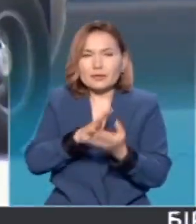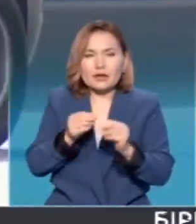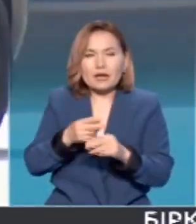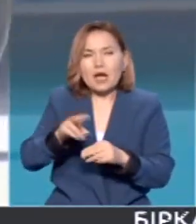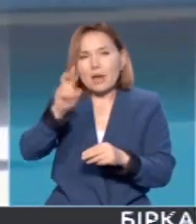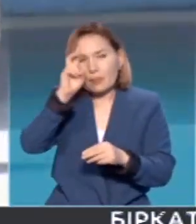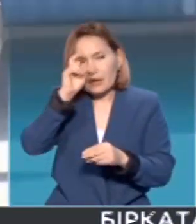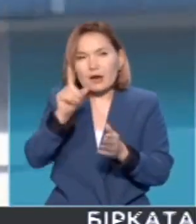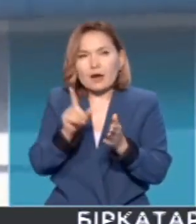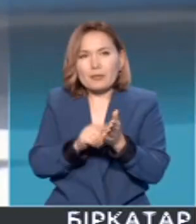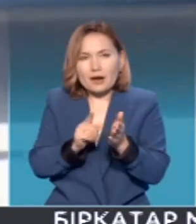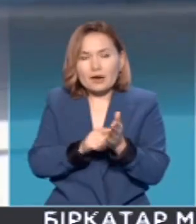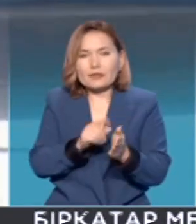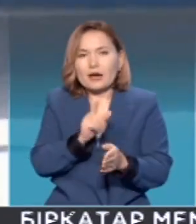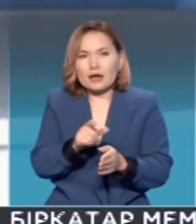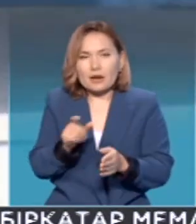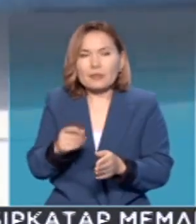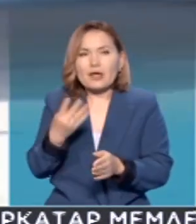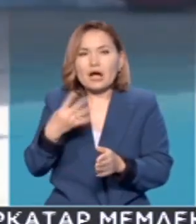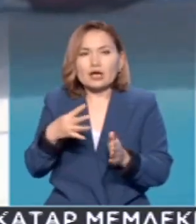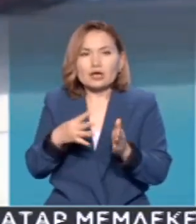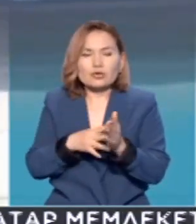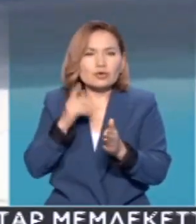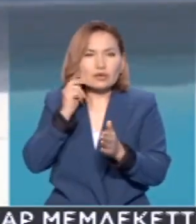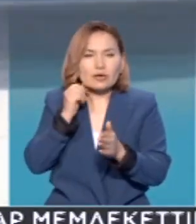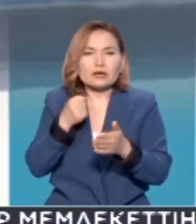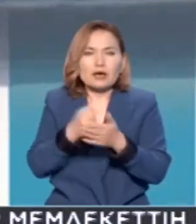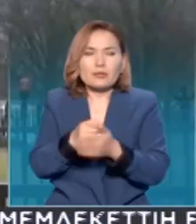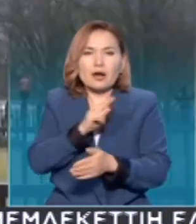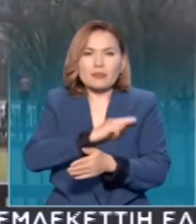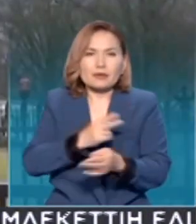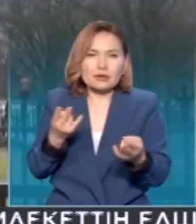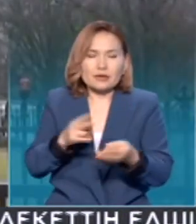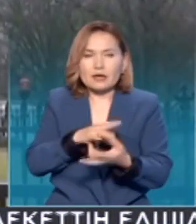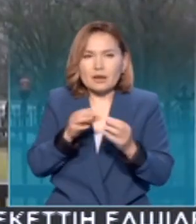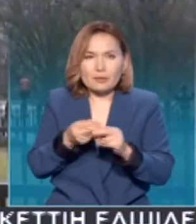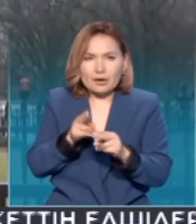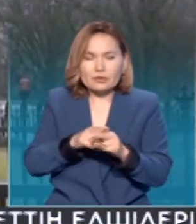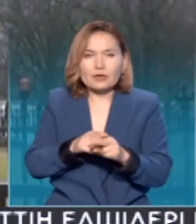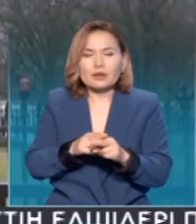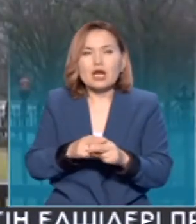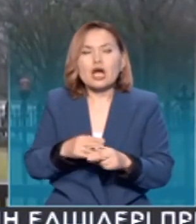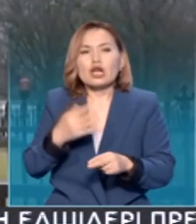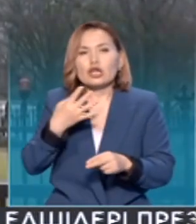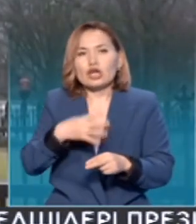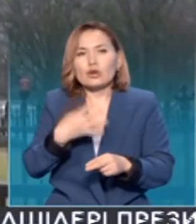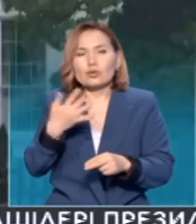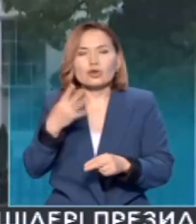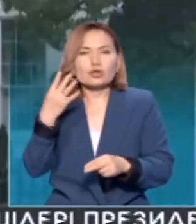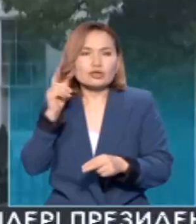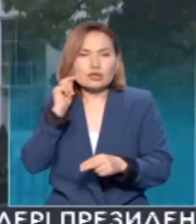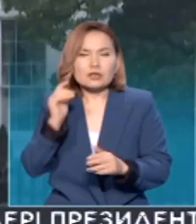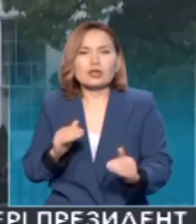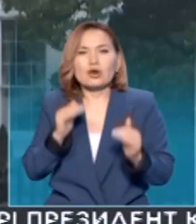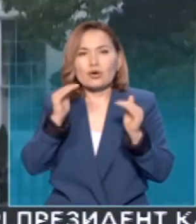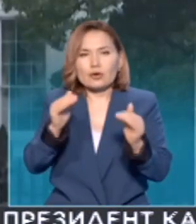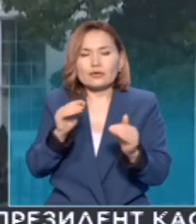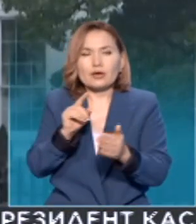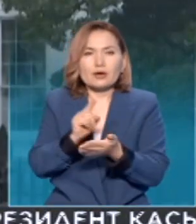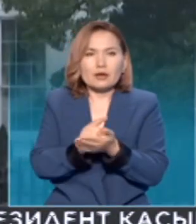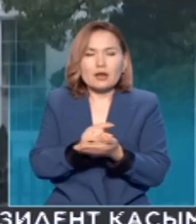мемлекеттен жәрдемақы алатын америкалықтар 49 жасқа дейін жұмыс істеуі міндетті болса, енді бұл меже 54 жасқа дейін ұлғайтылды. Бұдан